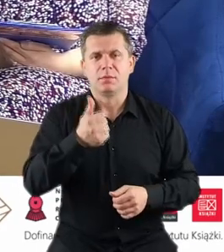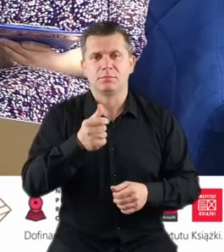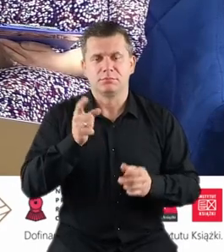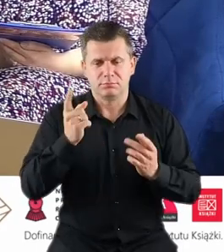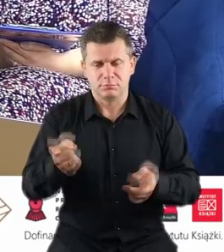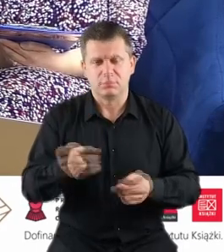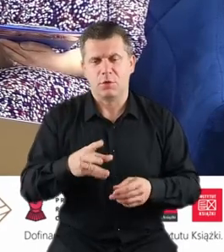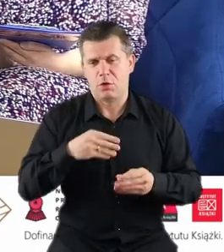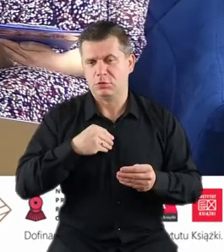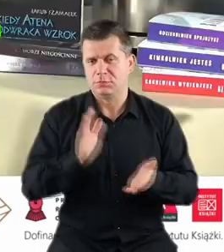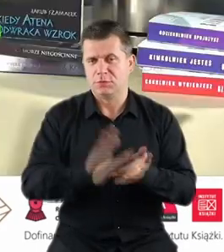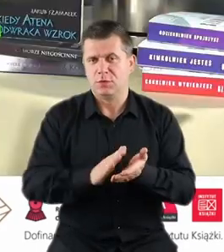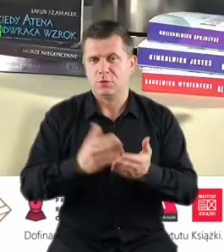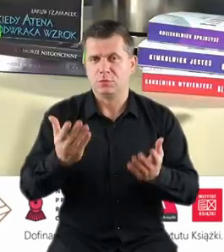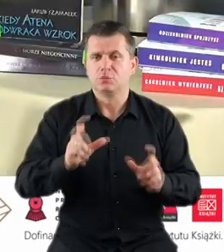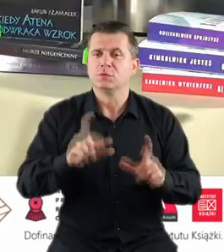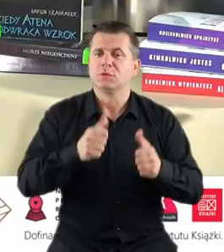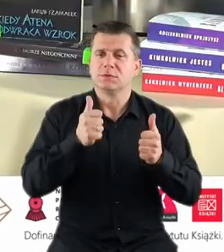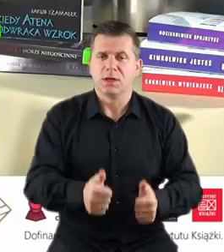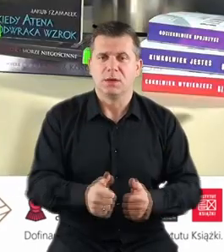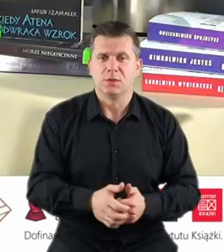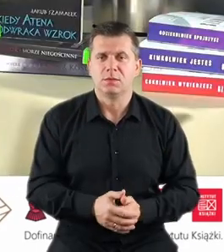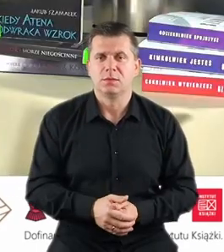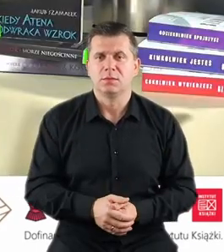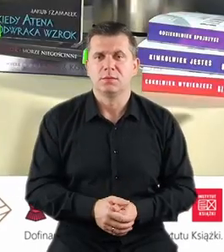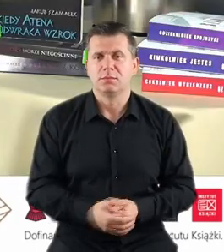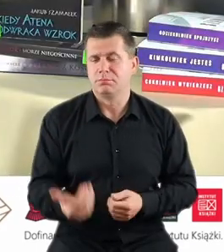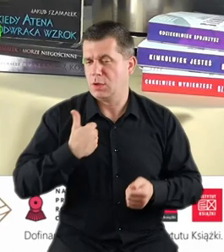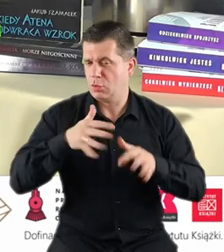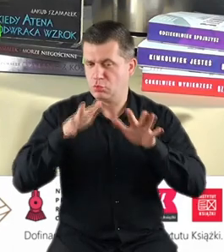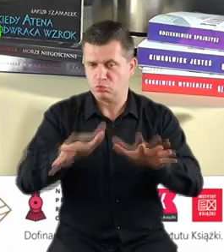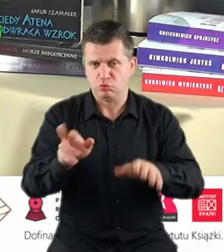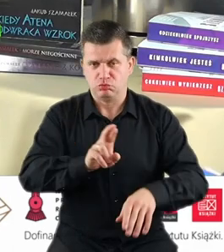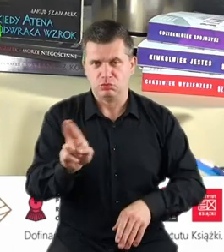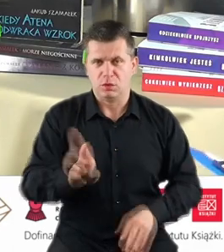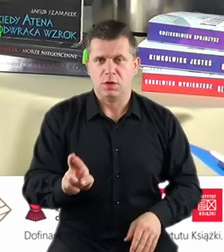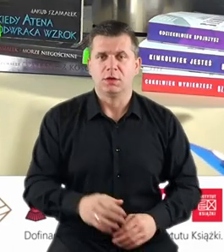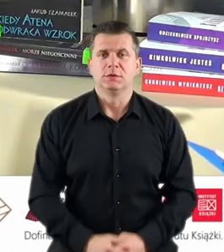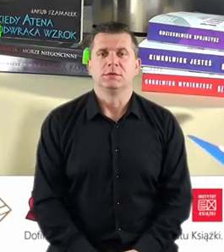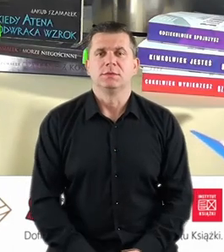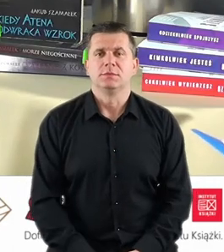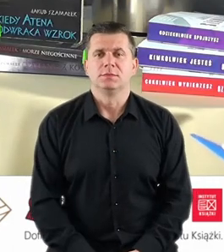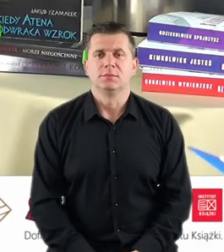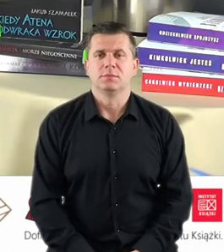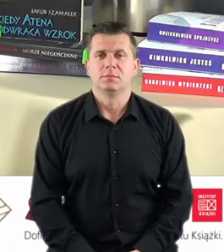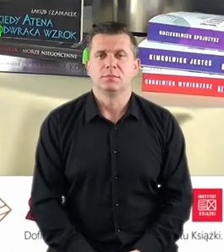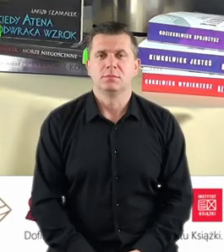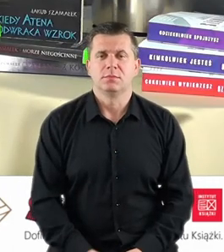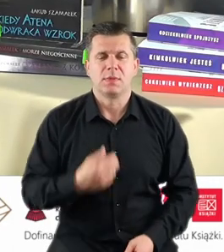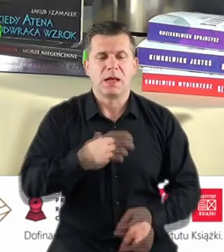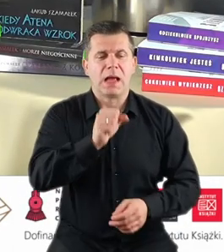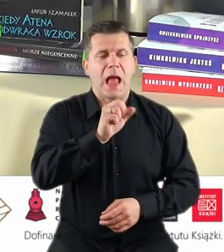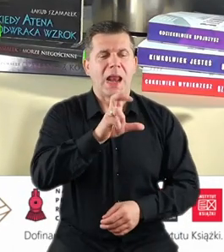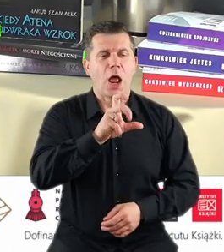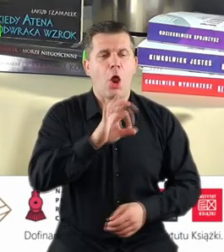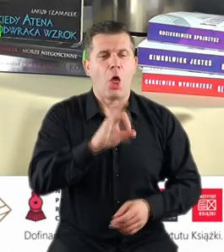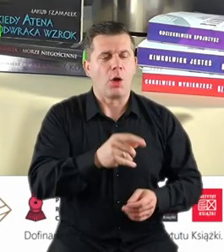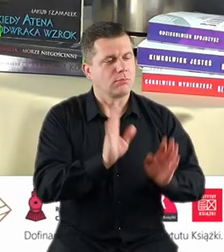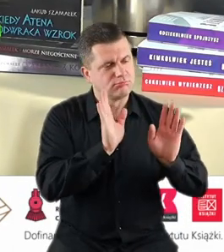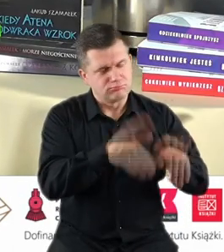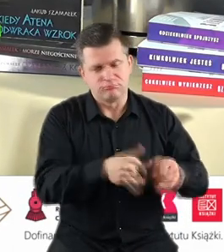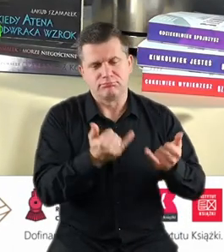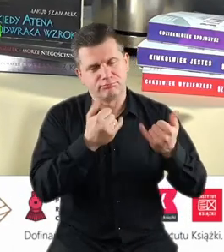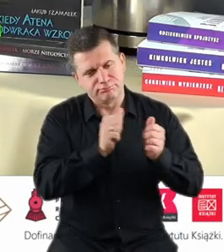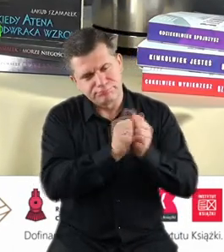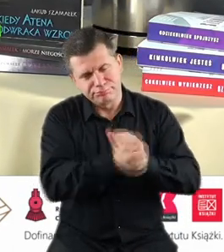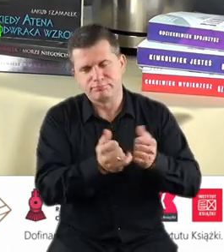beletrystyczną powieść? Cóż się stało? Działo się dużo rzeczy, i to, że odszedłem od archeologii, to właśnie jest wypadkowo